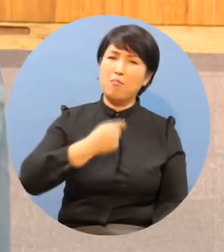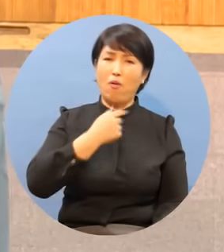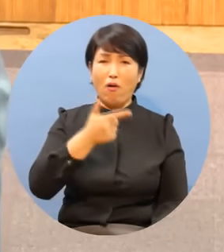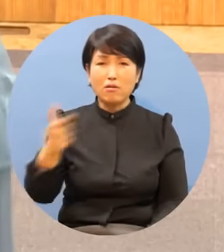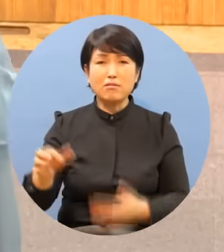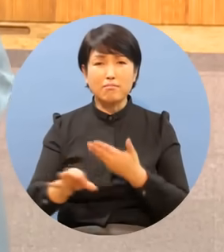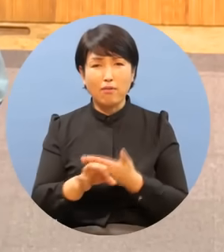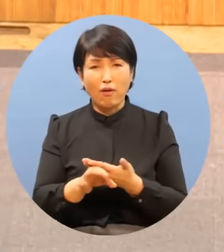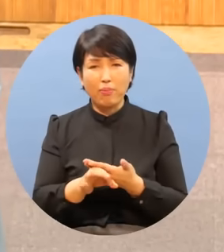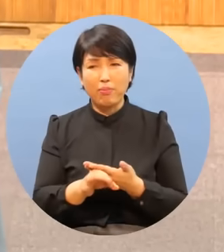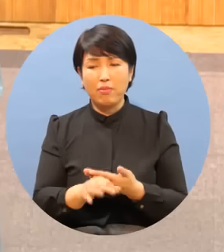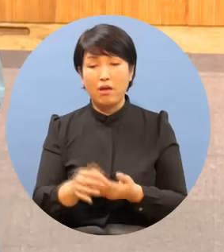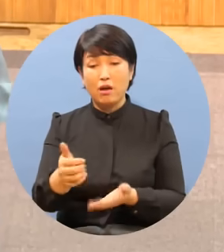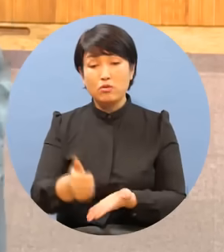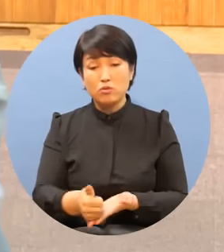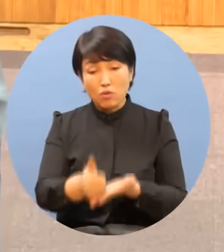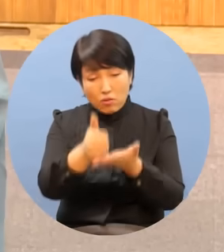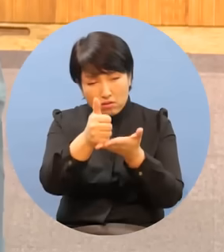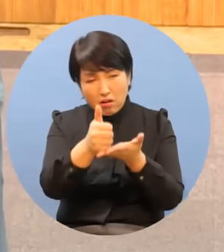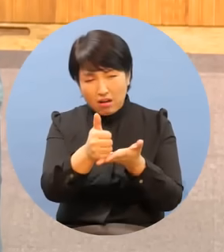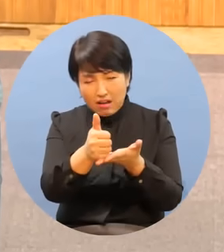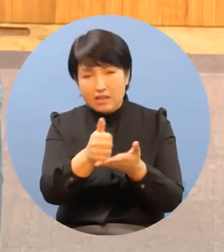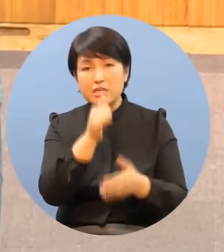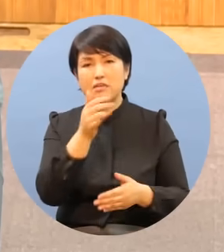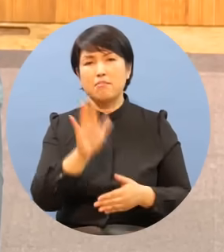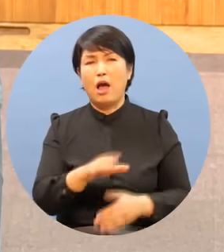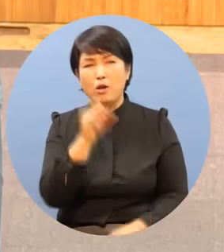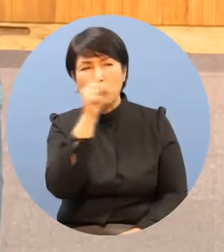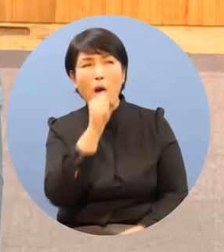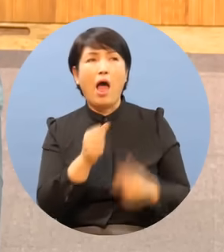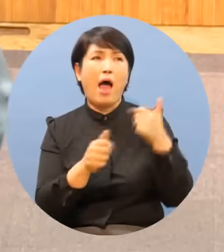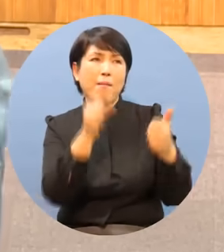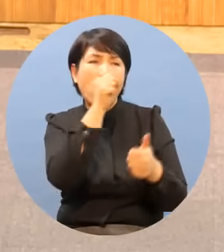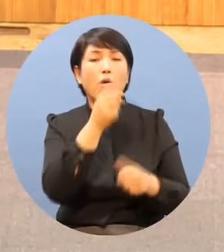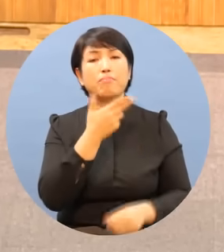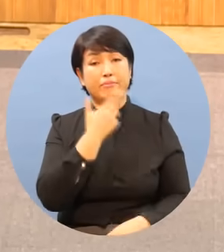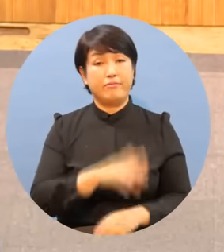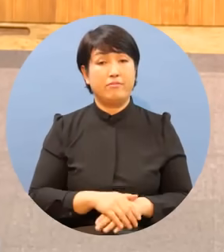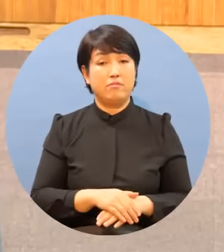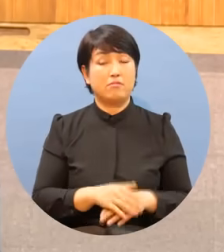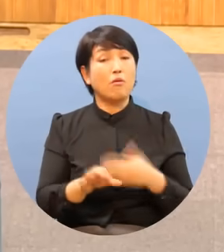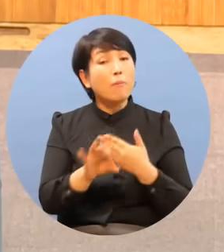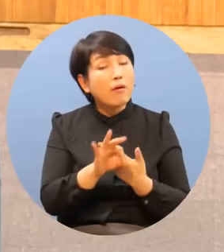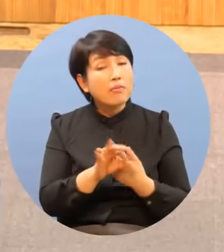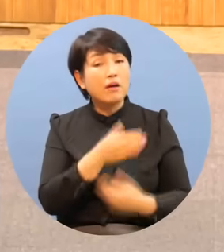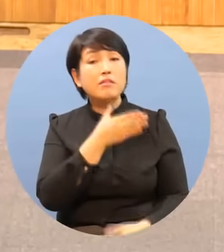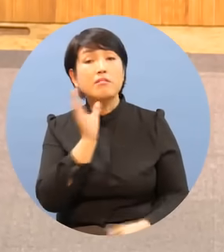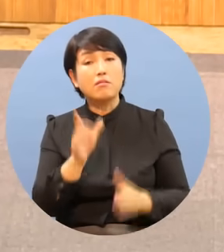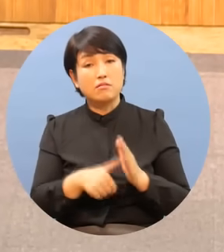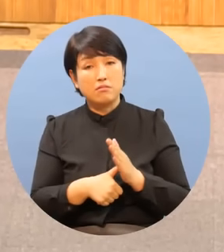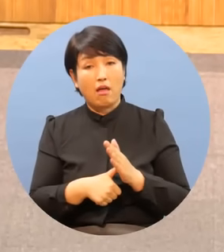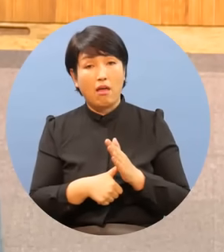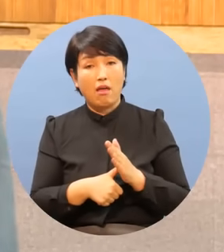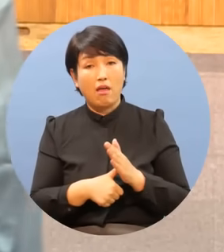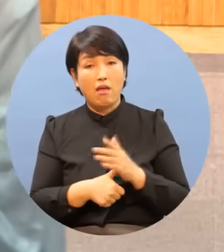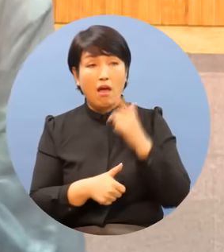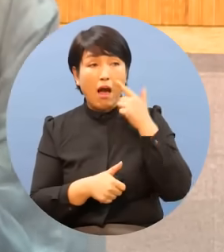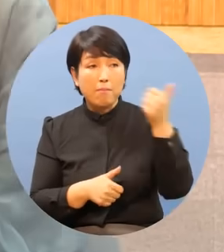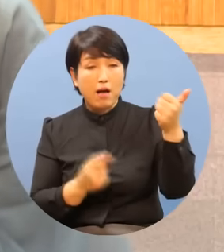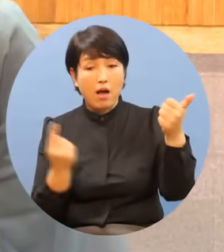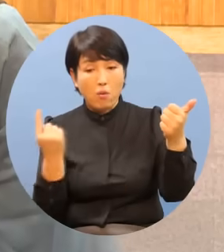살면 존경은 하는데 좋아는 안 해요. 그러면 늙으면 어떠냐? 아버지한테